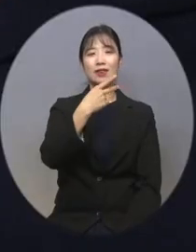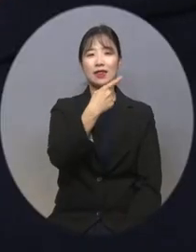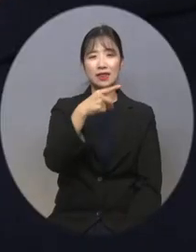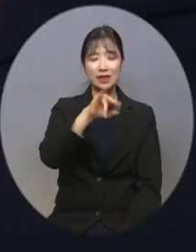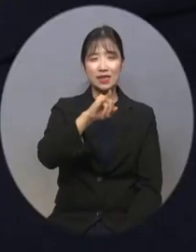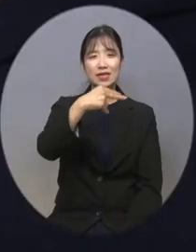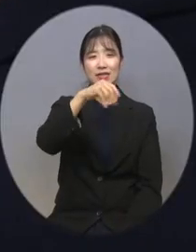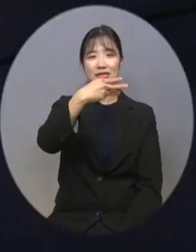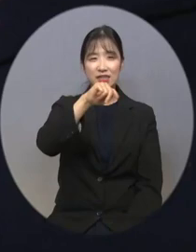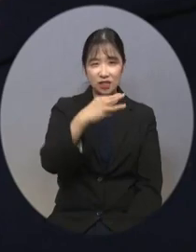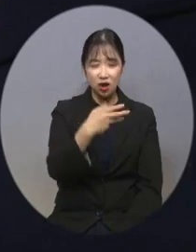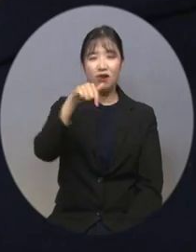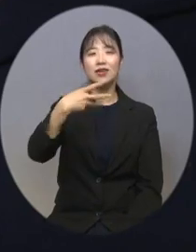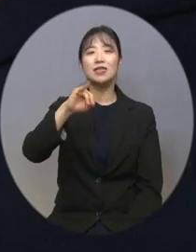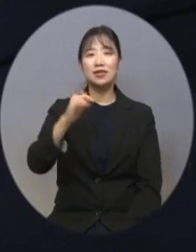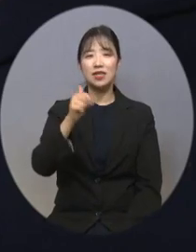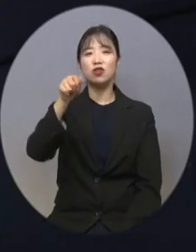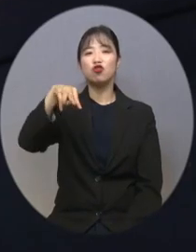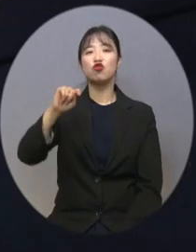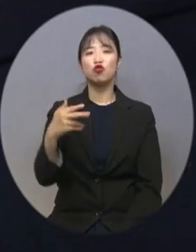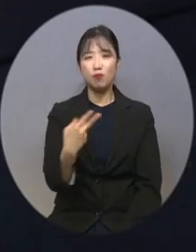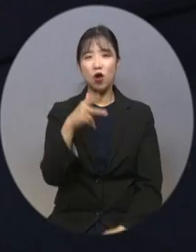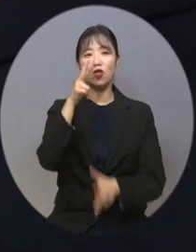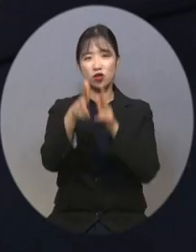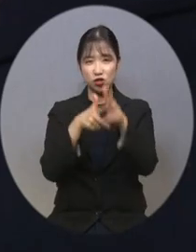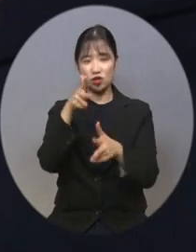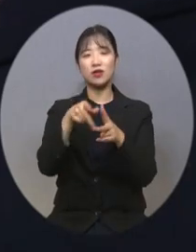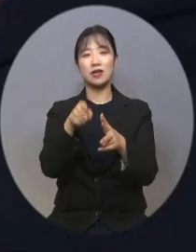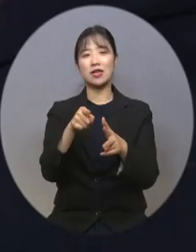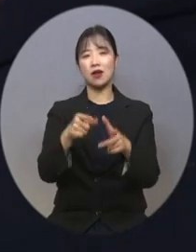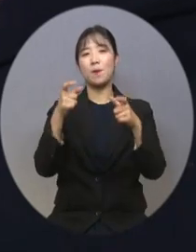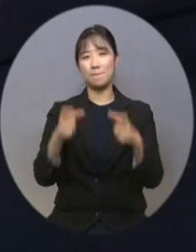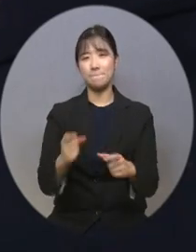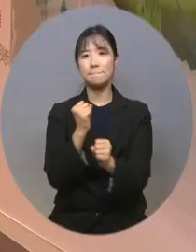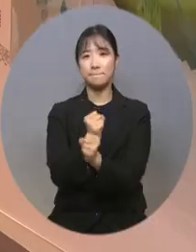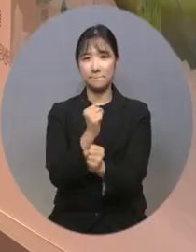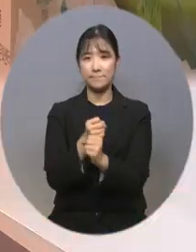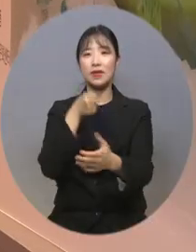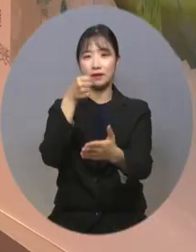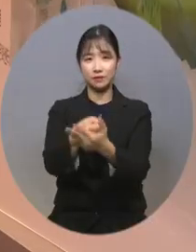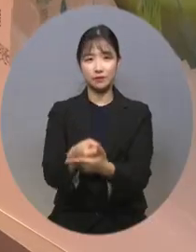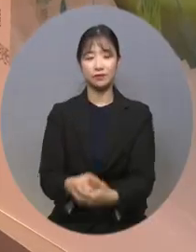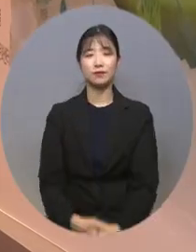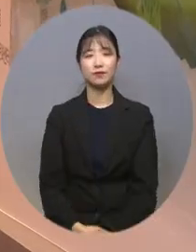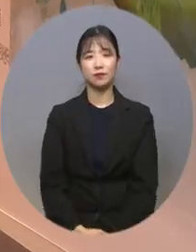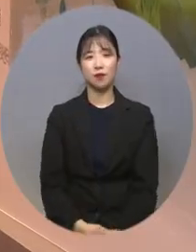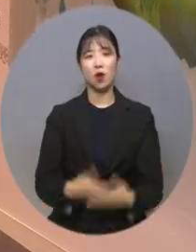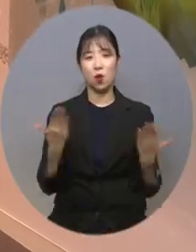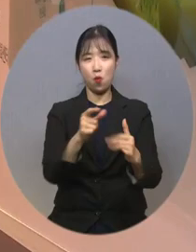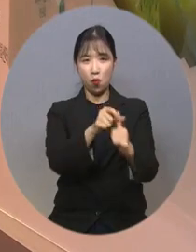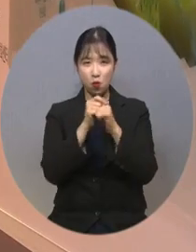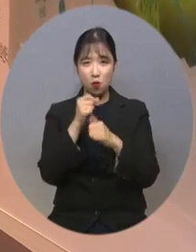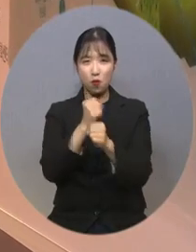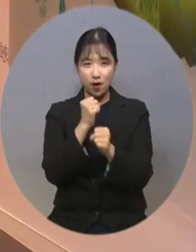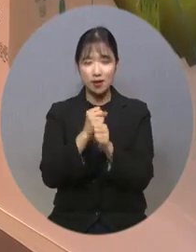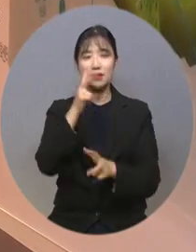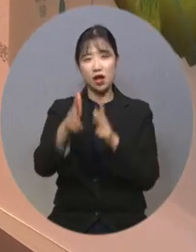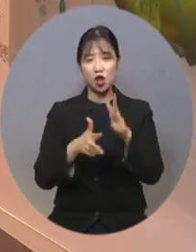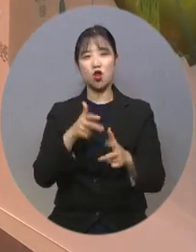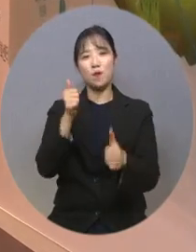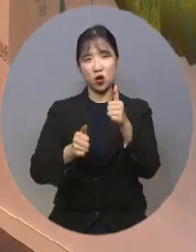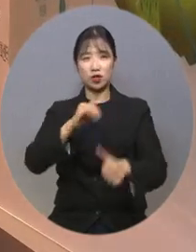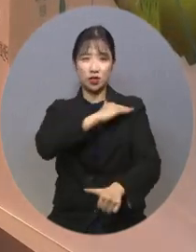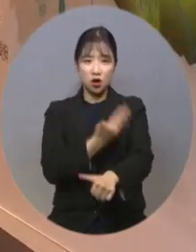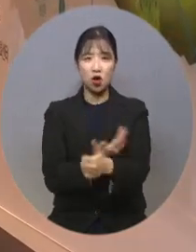뉴딜 정책을 활용한 미래형 혁신 산업단지로 조성하기로 했습니다. 고용 창출 및 산업 경쟁력을 위한